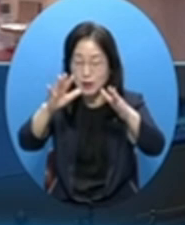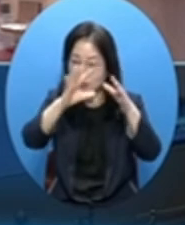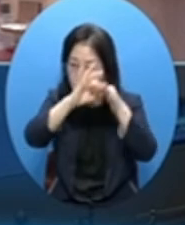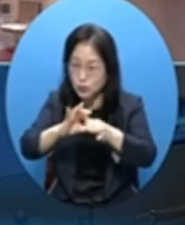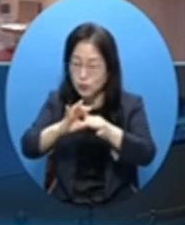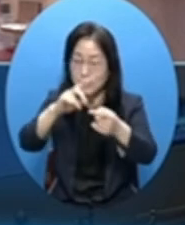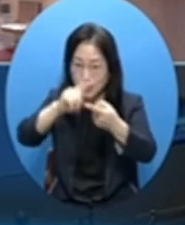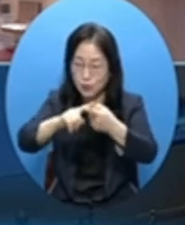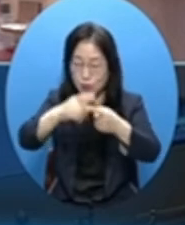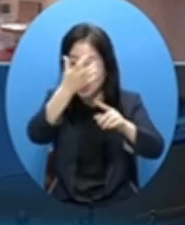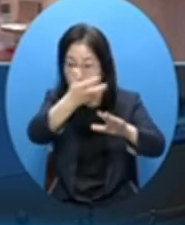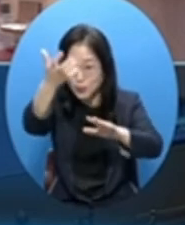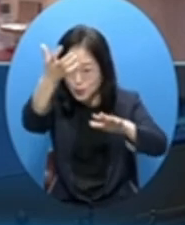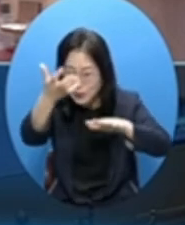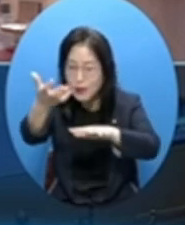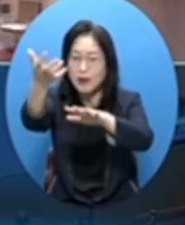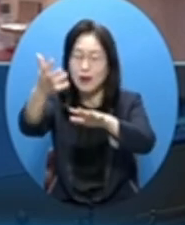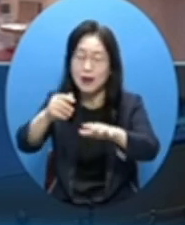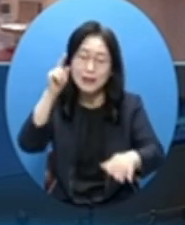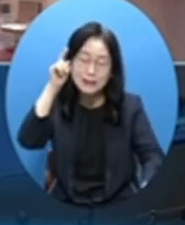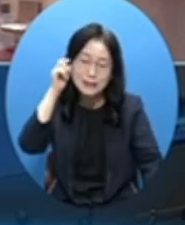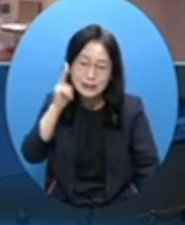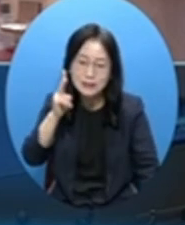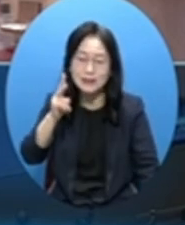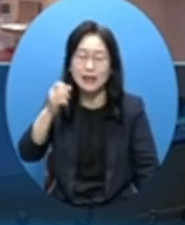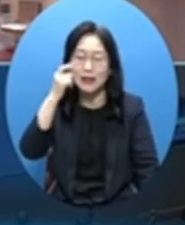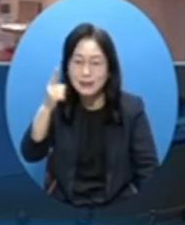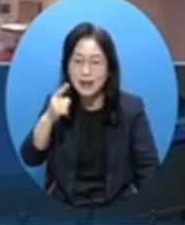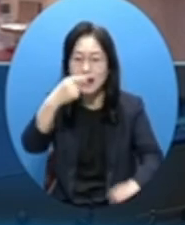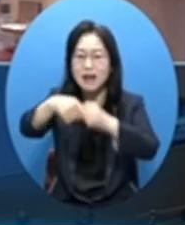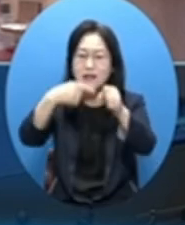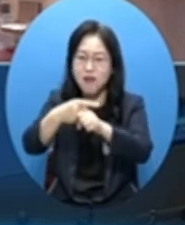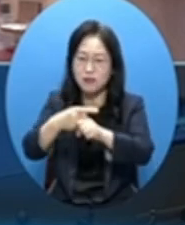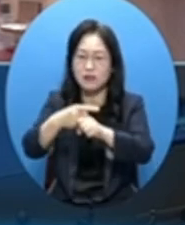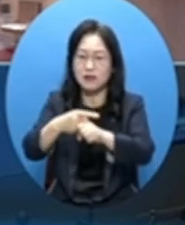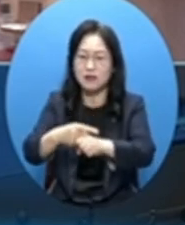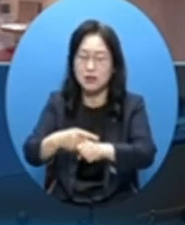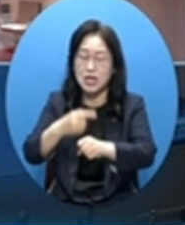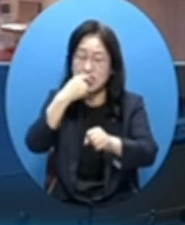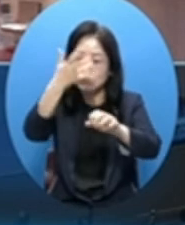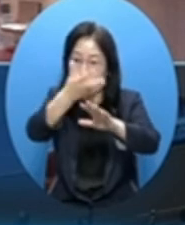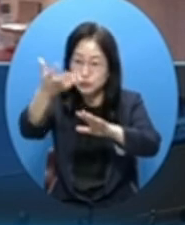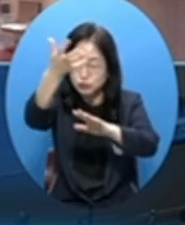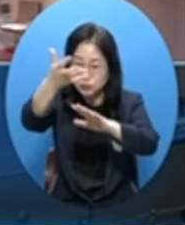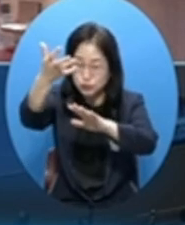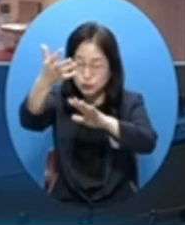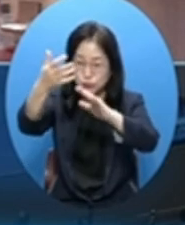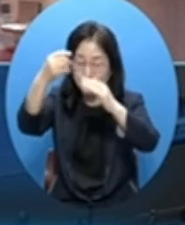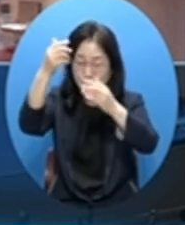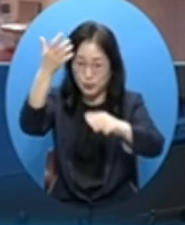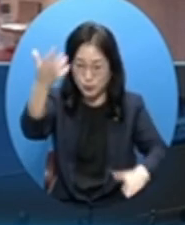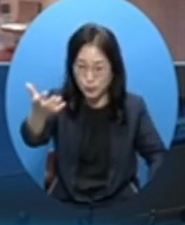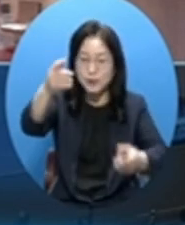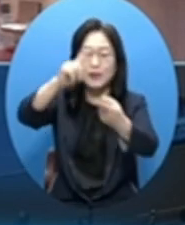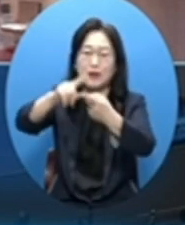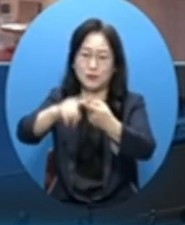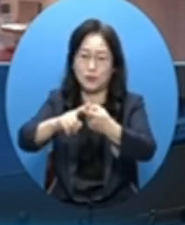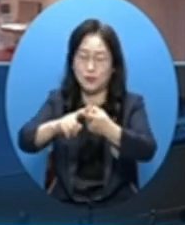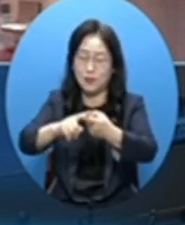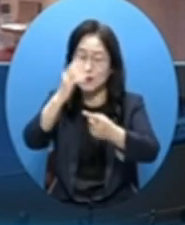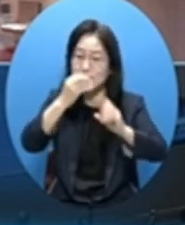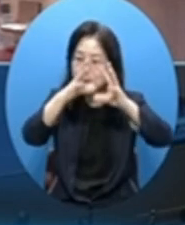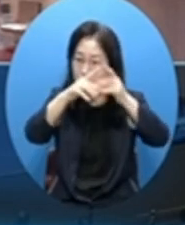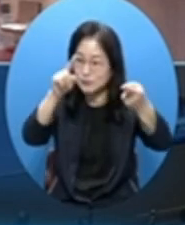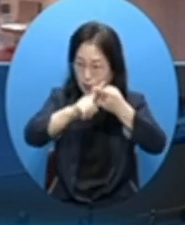행진하였으며 이틀이든지 한 달이든지 1년이든지 구름이 성막 위에 머물러 있는 동안에는 이스라엘 자손이